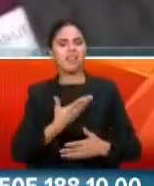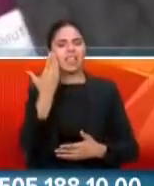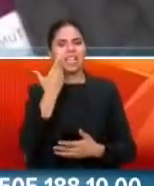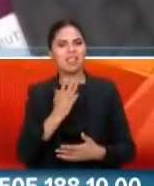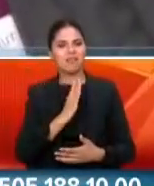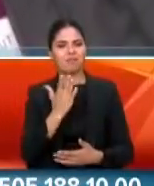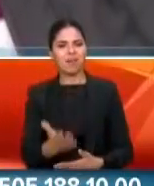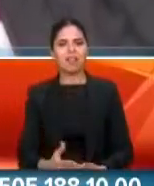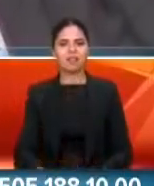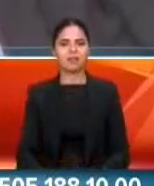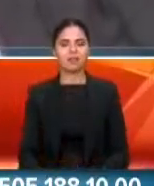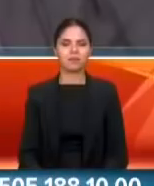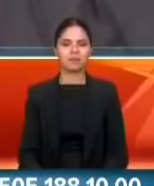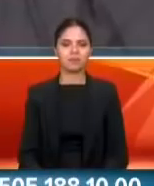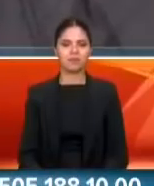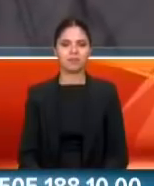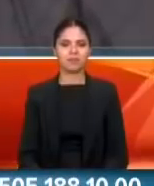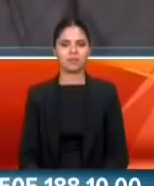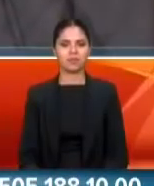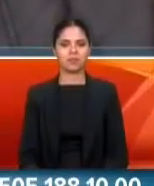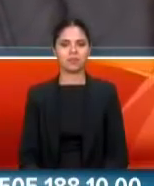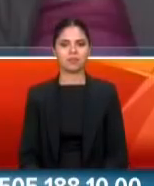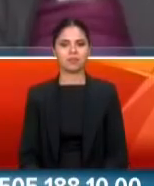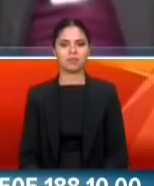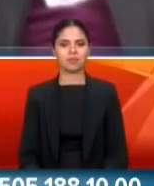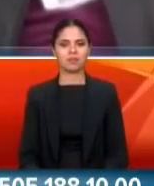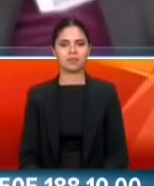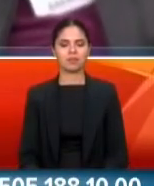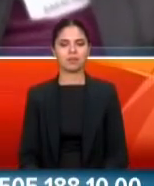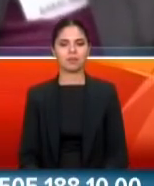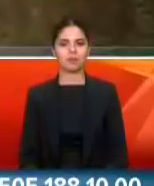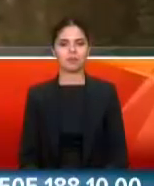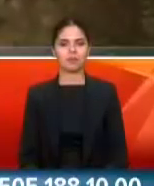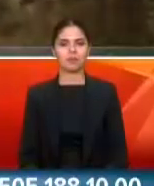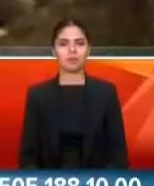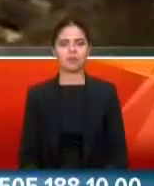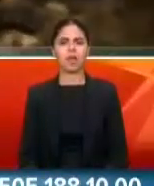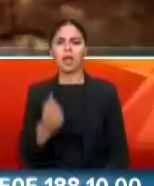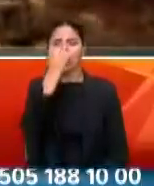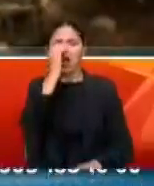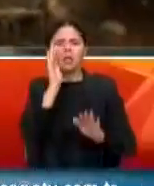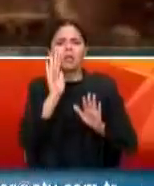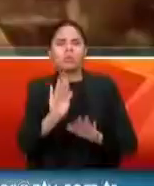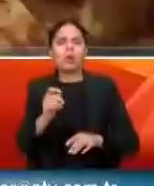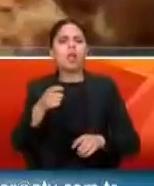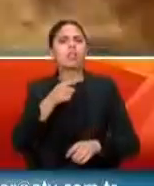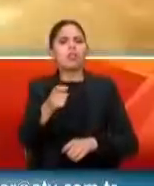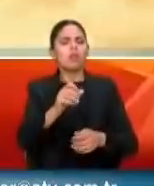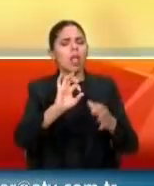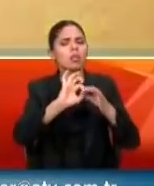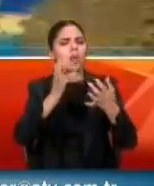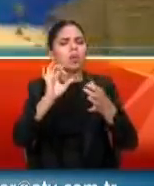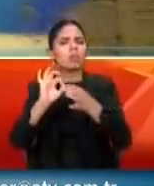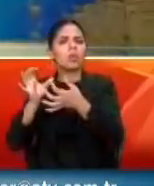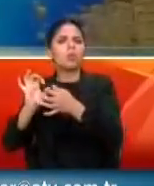55 yıldır bulamadığımızı siz bir yarım saat içinde nasıl becerdiniz? Kan donduran cinayetler bir bir